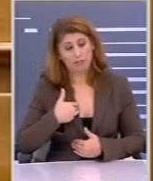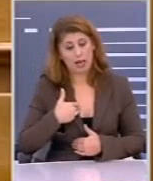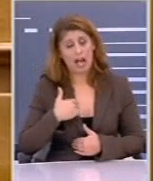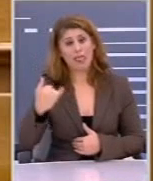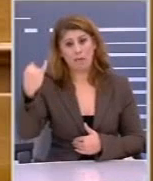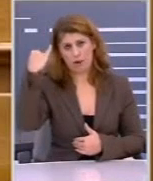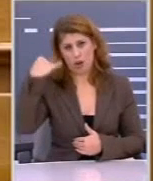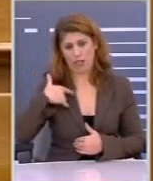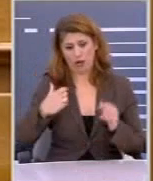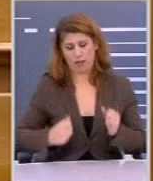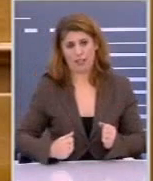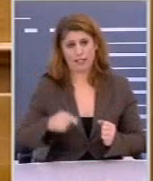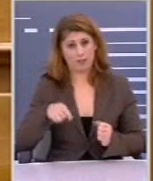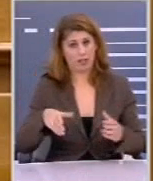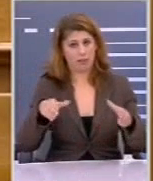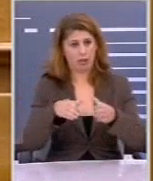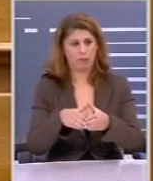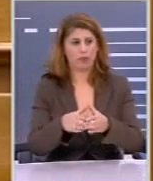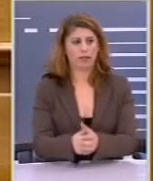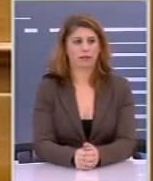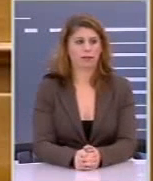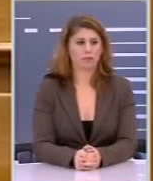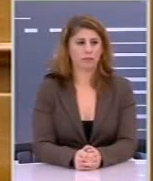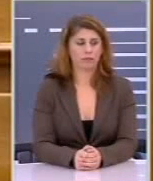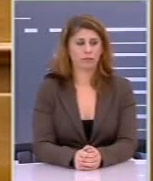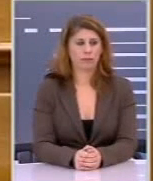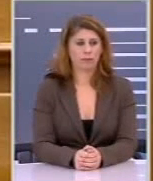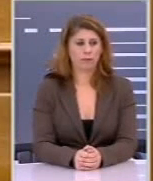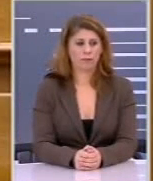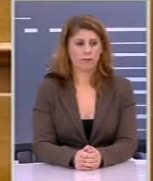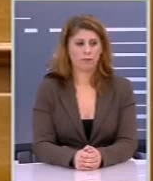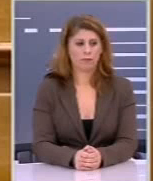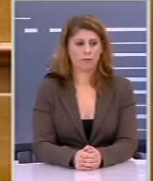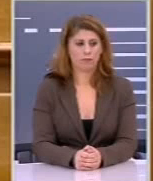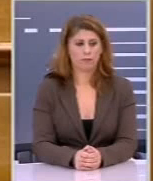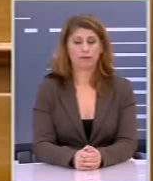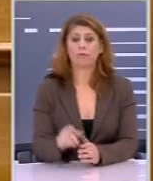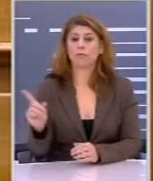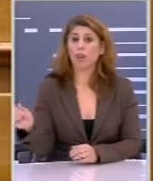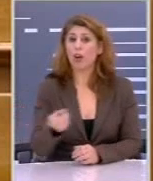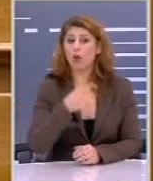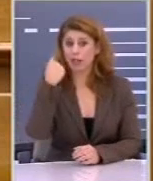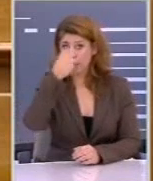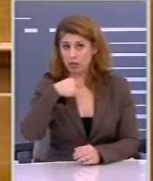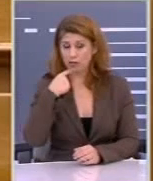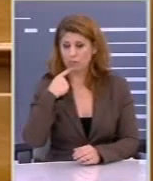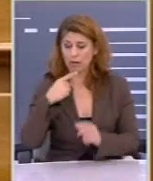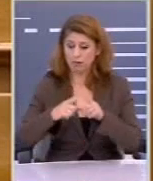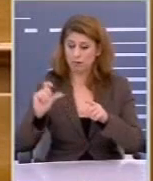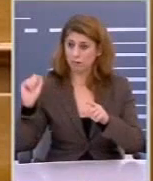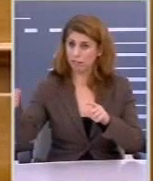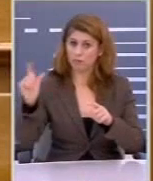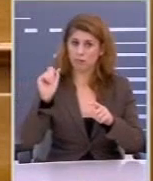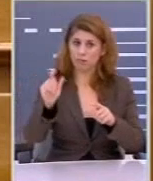αντιπροεδρεύσω σε αυτή την επιτροπή. Όλα τα πρόσωπα τα οποία εκλήθησαν, προσέξτε